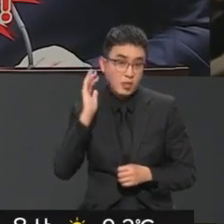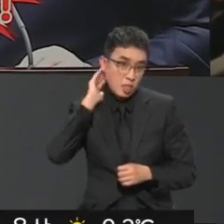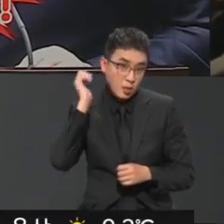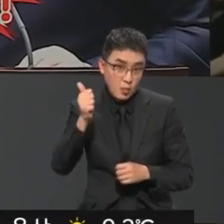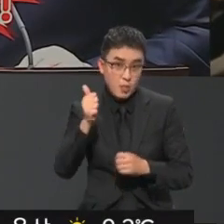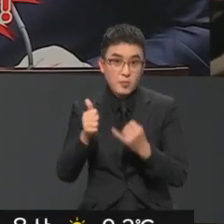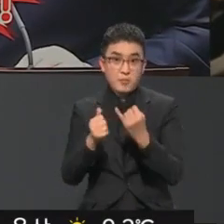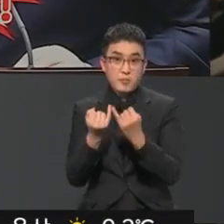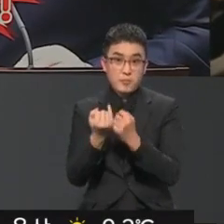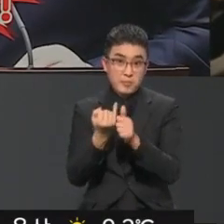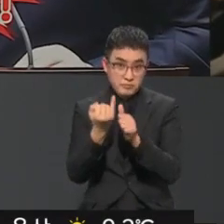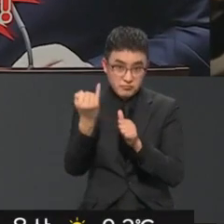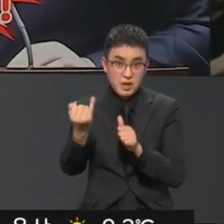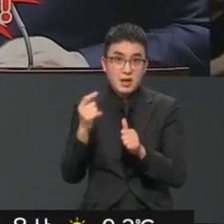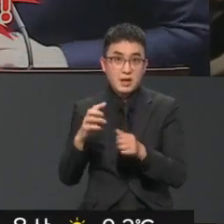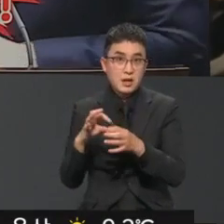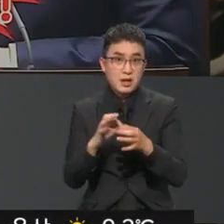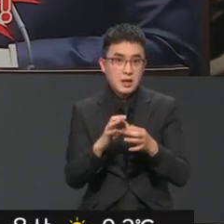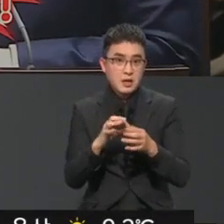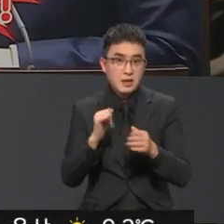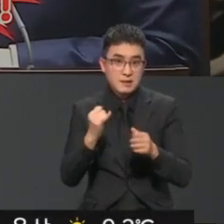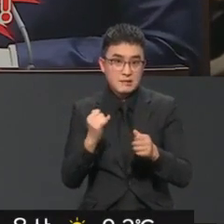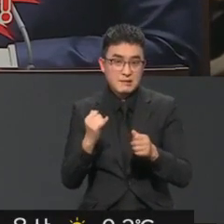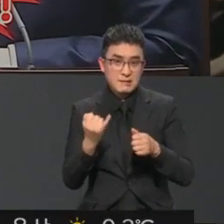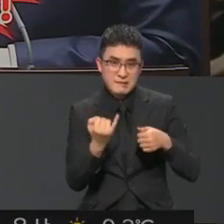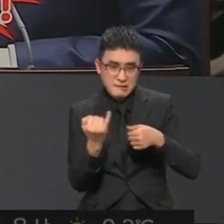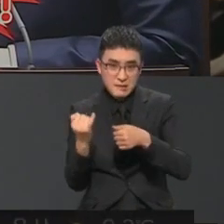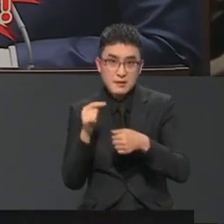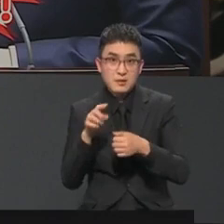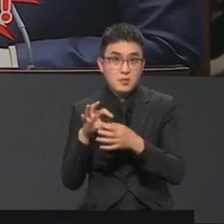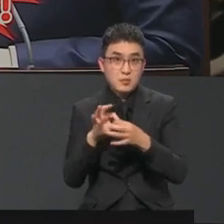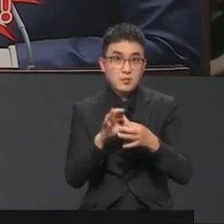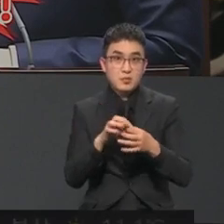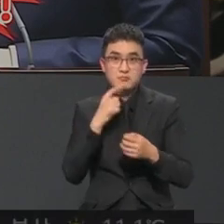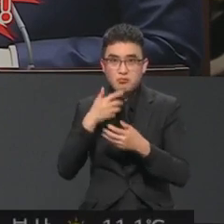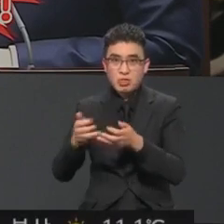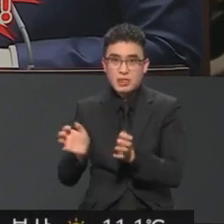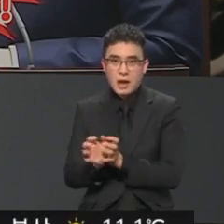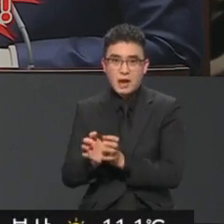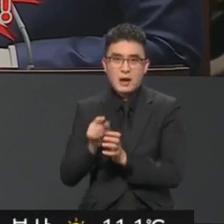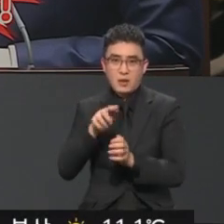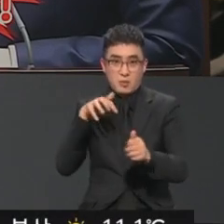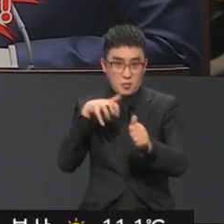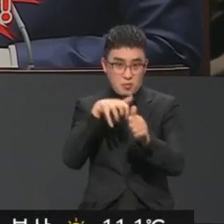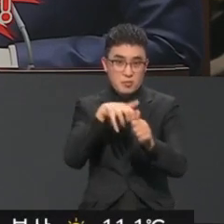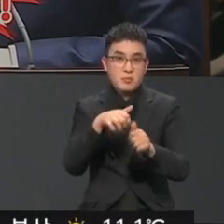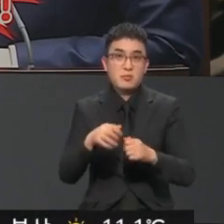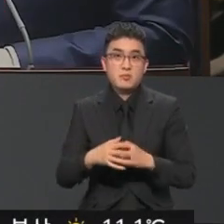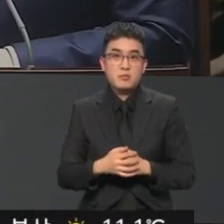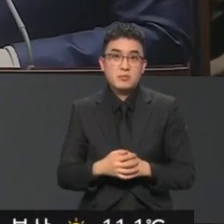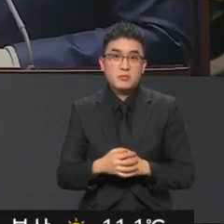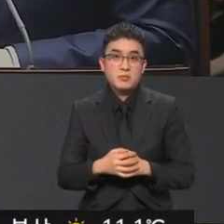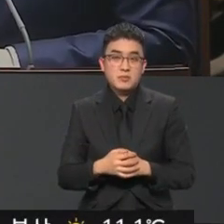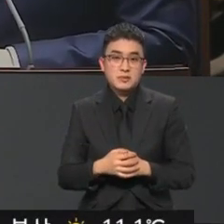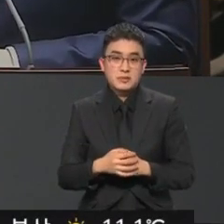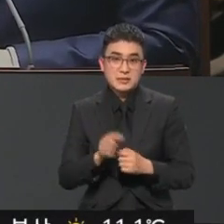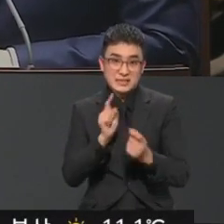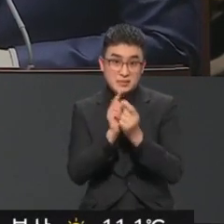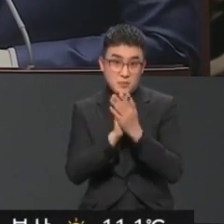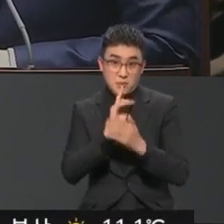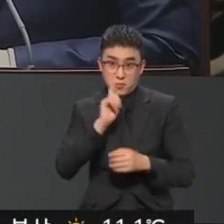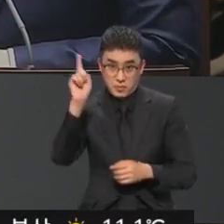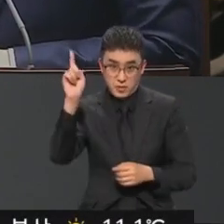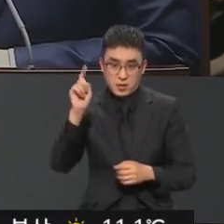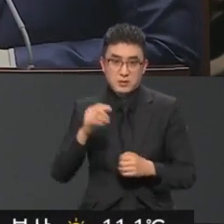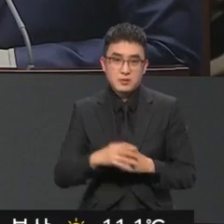차원에서 가짜뉴스를 근절해야지 않느냐라면서 민주당을 공격한 겁니다. 이 과정에서 한 장관은 직접 고발했던 청담동